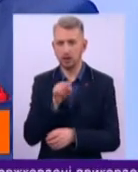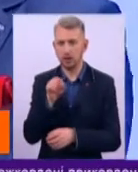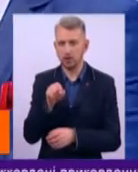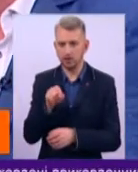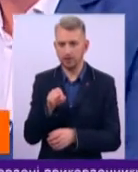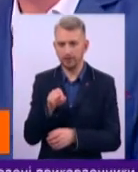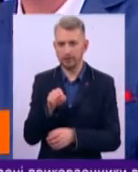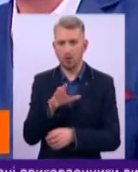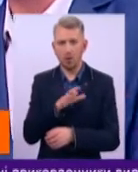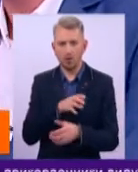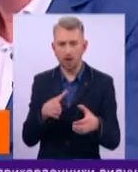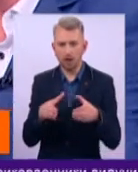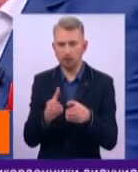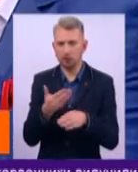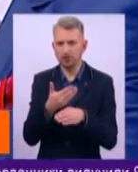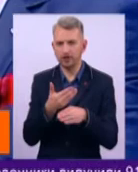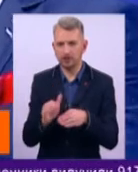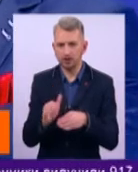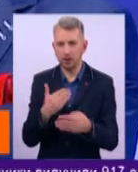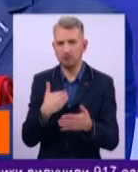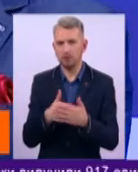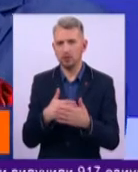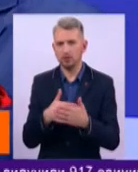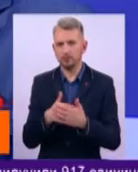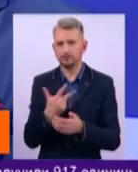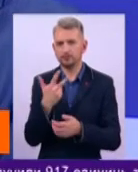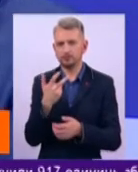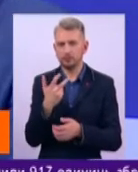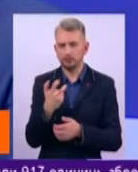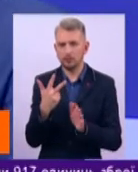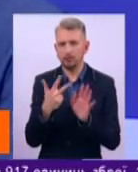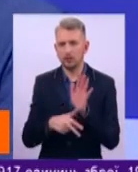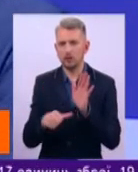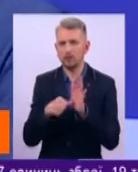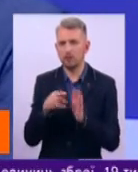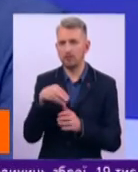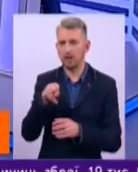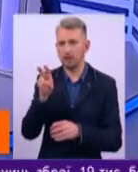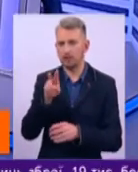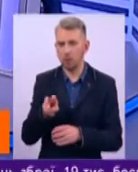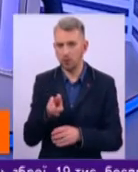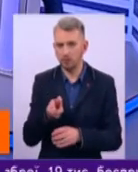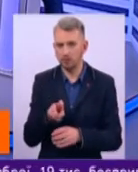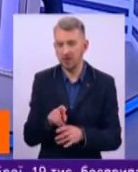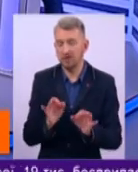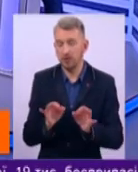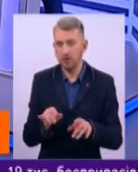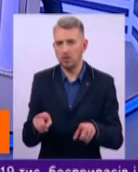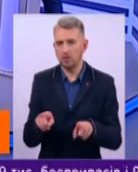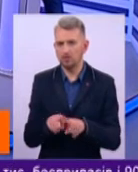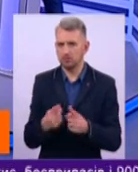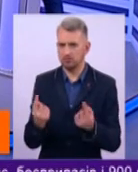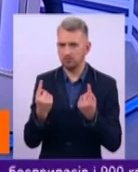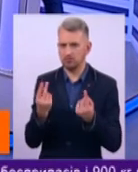такого олігархічної частини близько 386 мільярдів доларів. Ну, звичайно, таку кругленьку